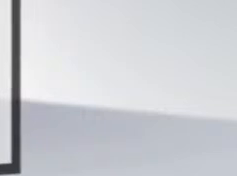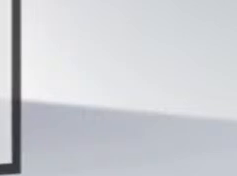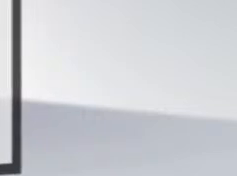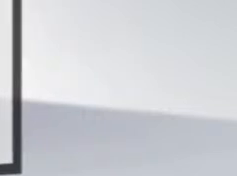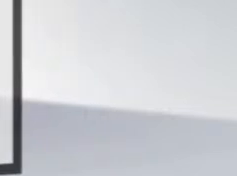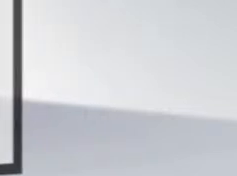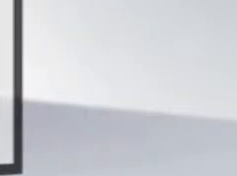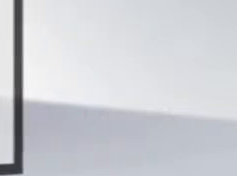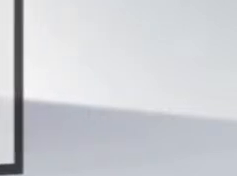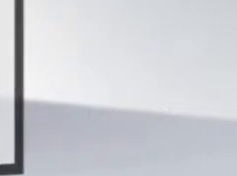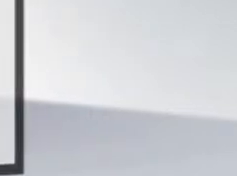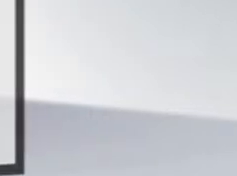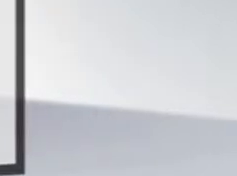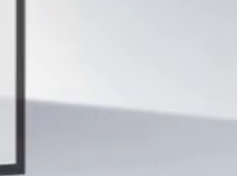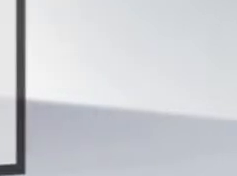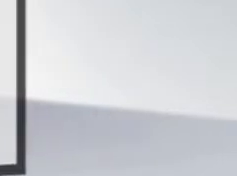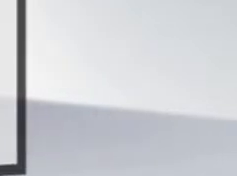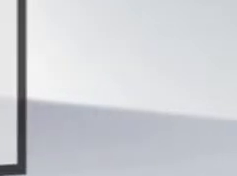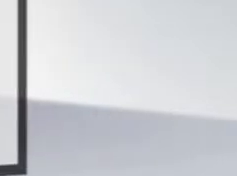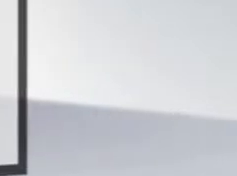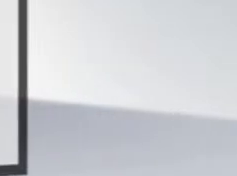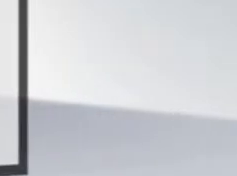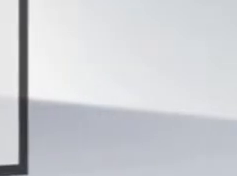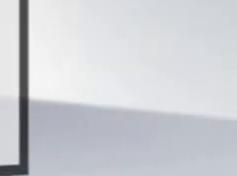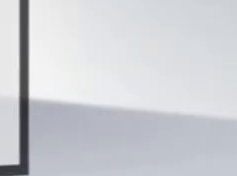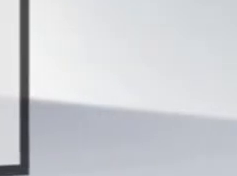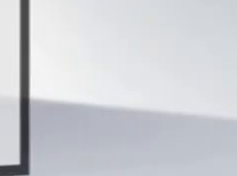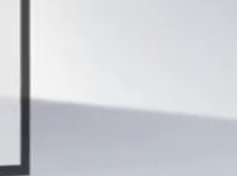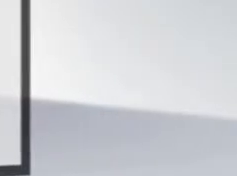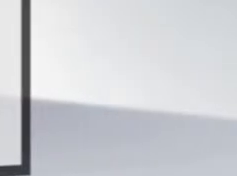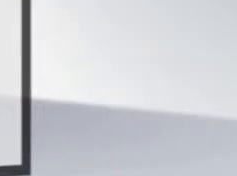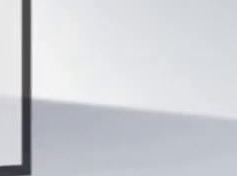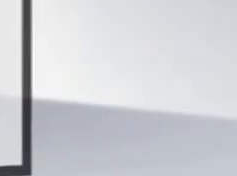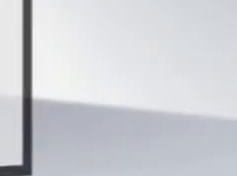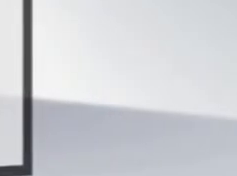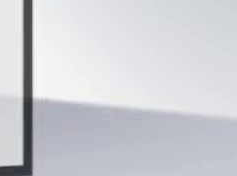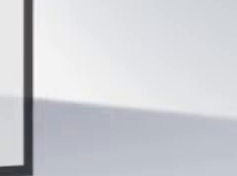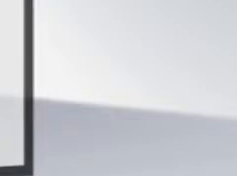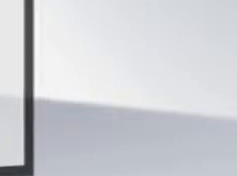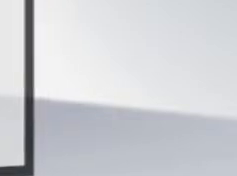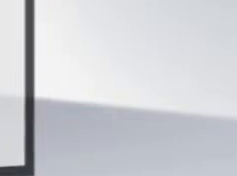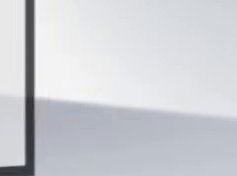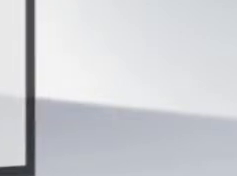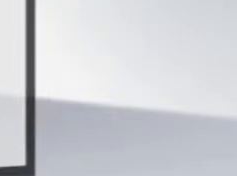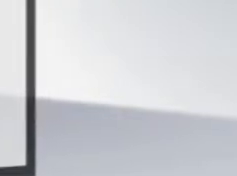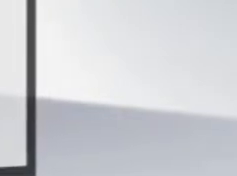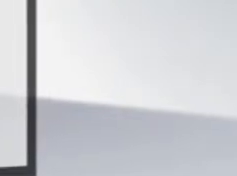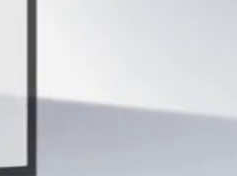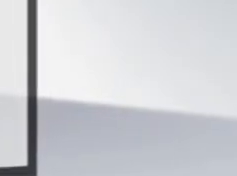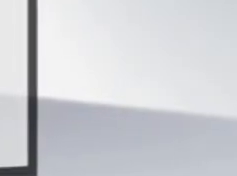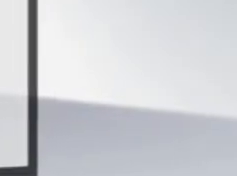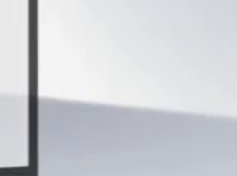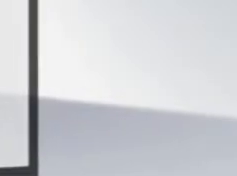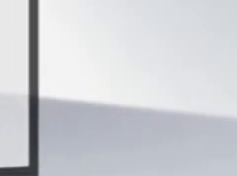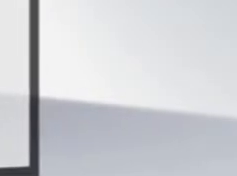wa idadi ya watu na afya nchini Kenya pamoja na shirika la afya duniani WHO. Kati